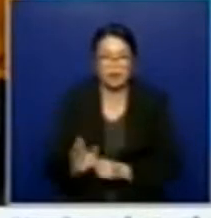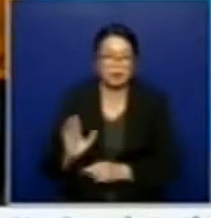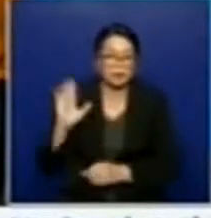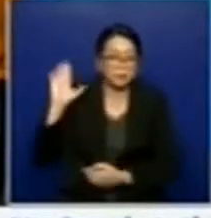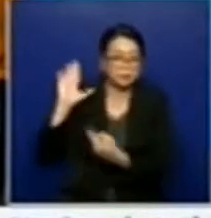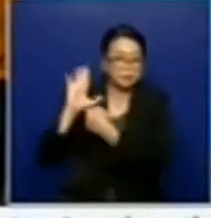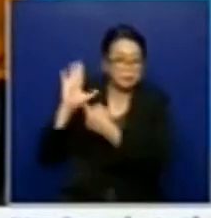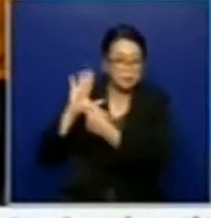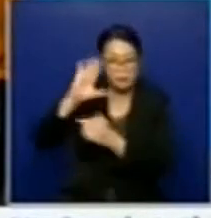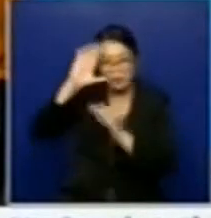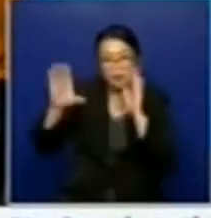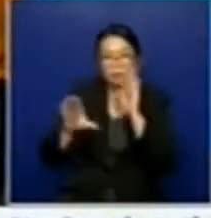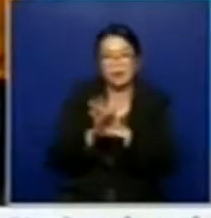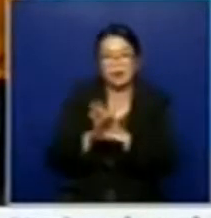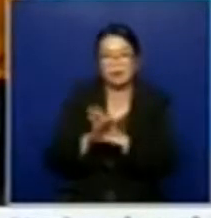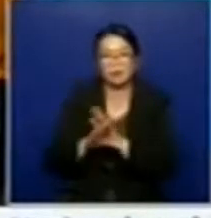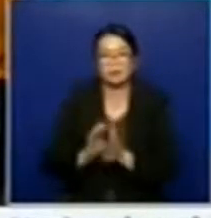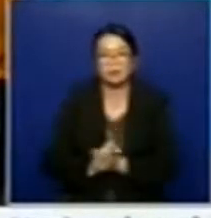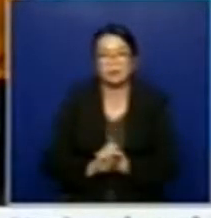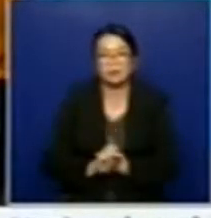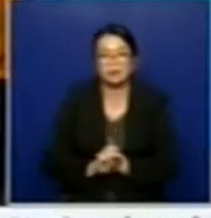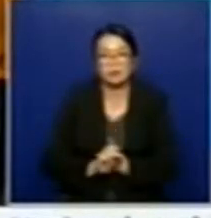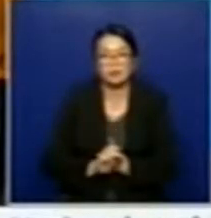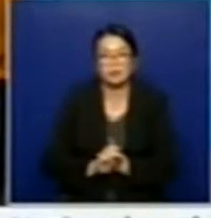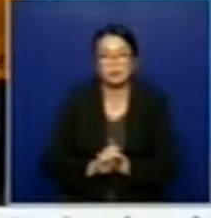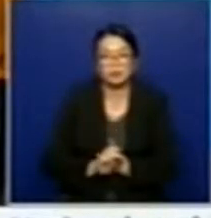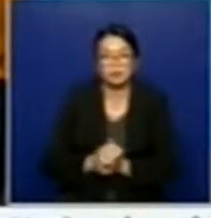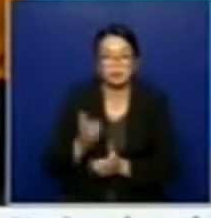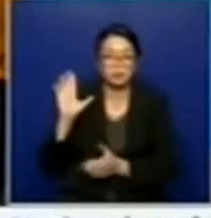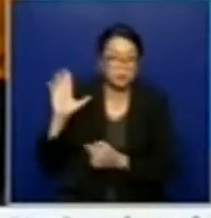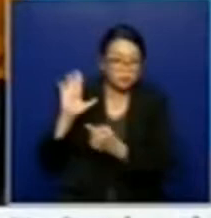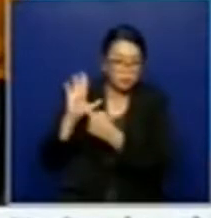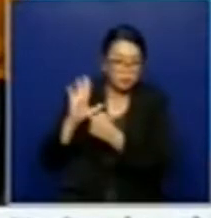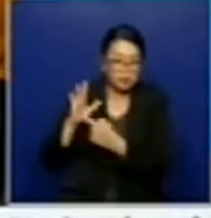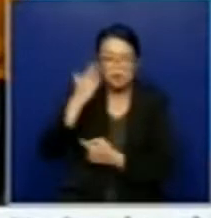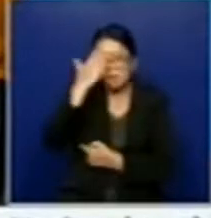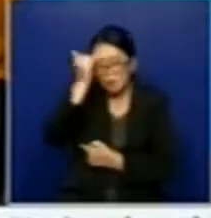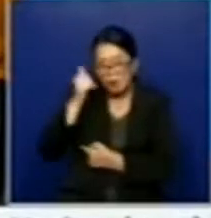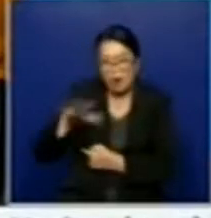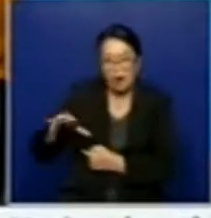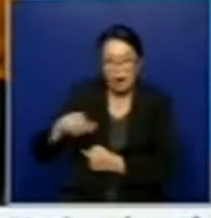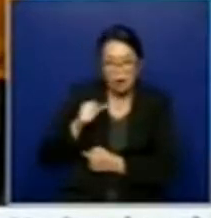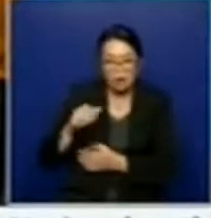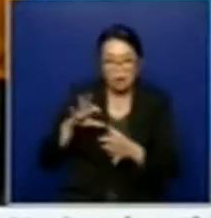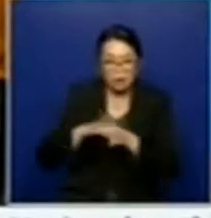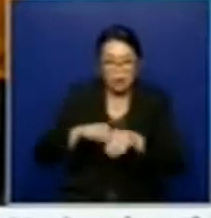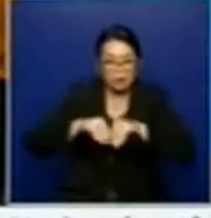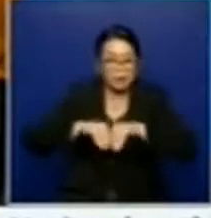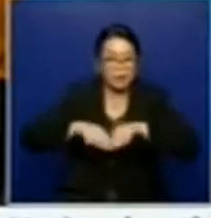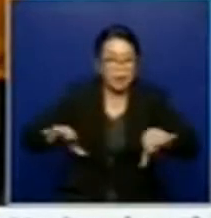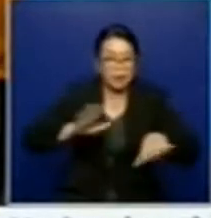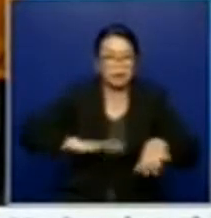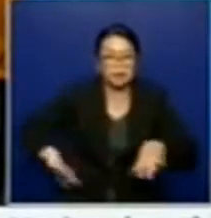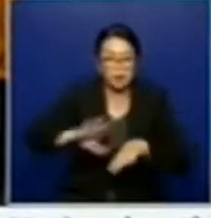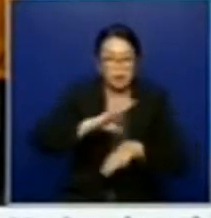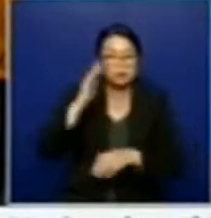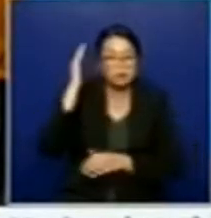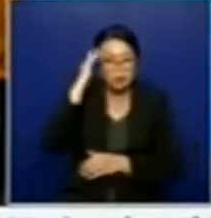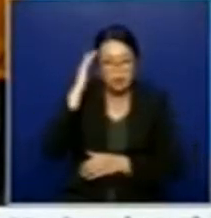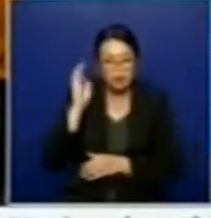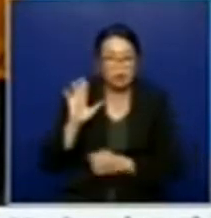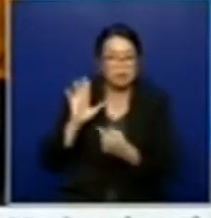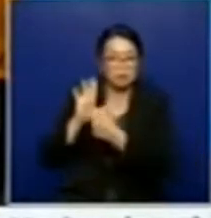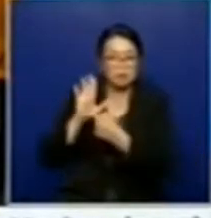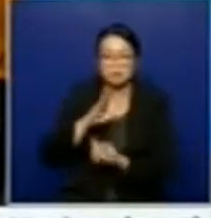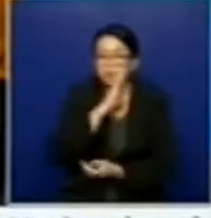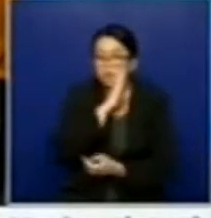วที่ฝ่ายขวาบ้านเราเอามาแชร์กันเพื่อผลทางการเมืองก็อยากชี้แจงให้สังคมทราบไว้นะครับตรงนี้ท่านประธ